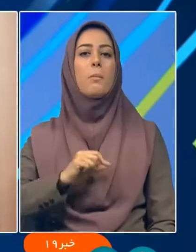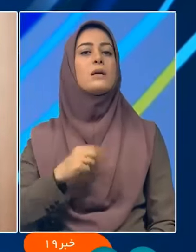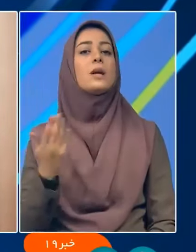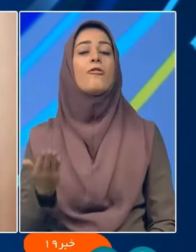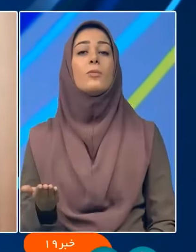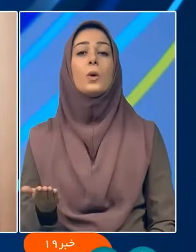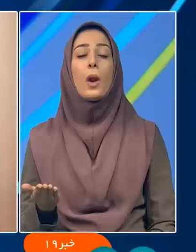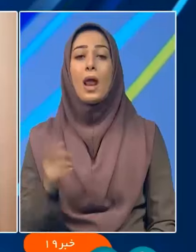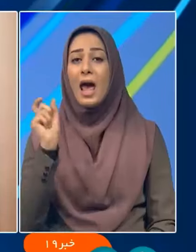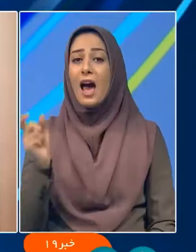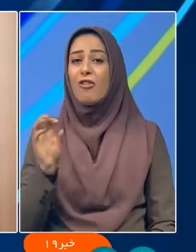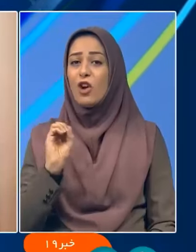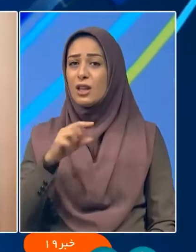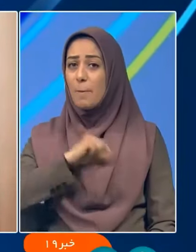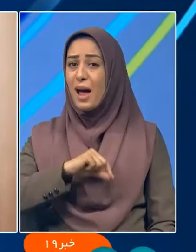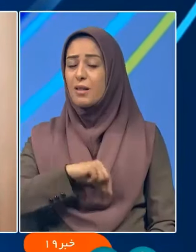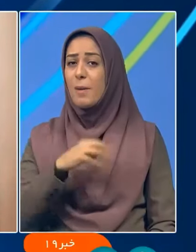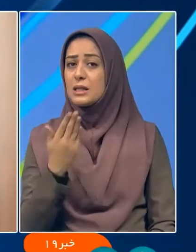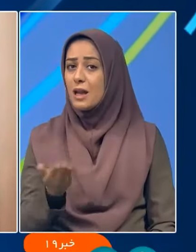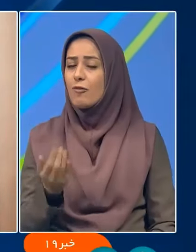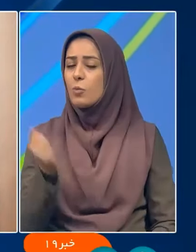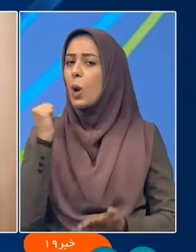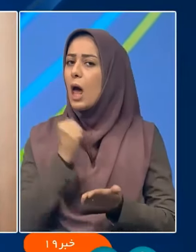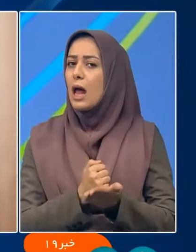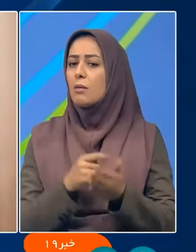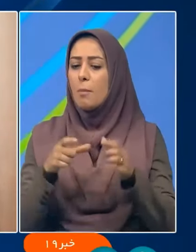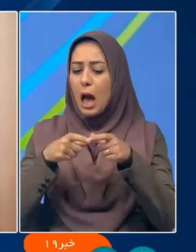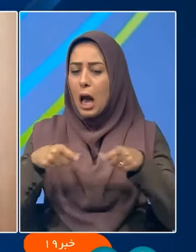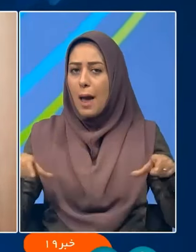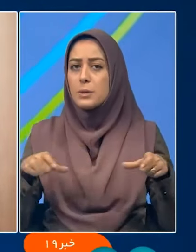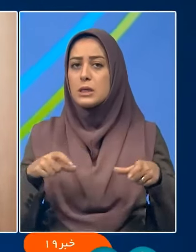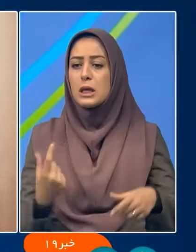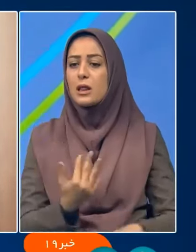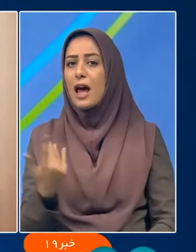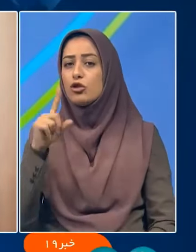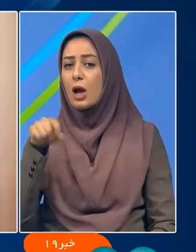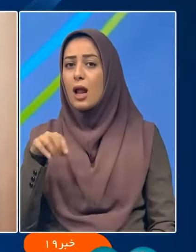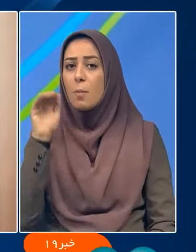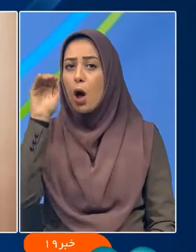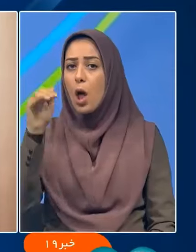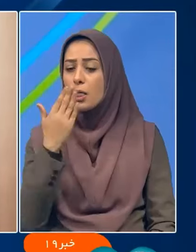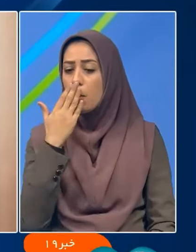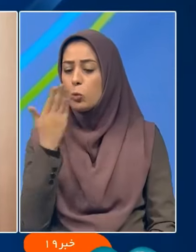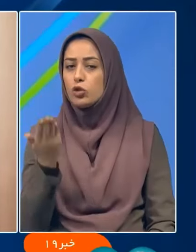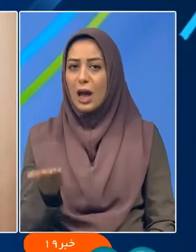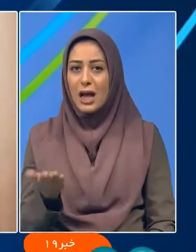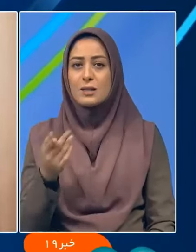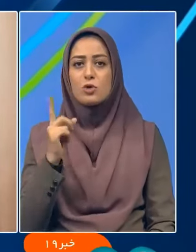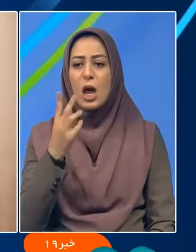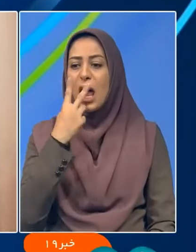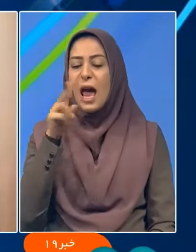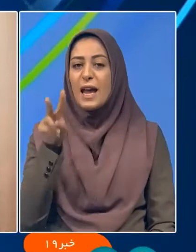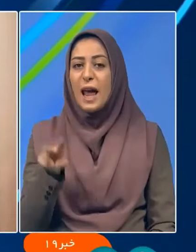میشن. بدمصرف ها قطعا در قبض هایی که طی ماه آتی براشون خواهد اومد اگر